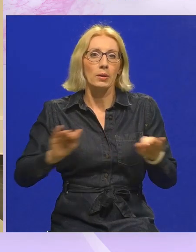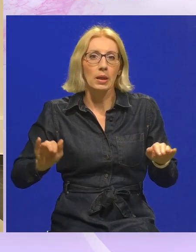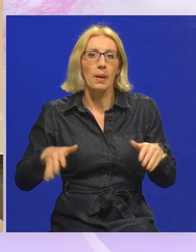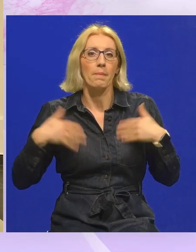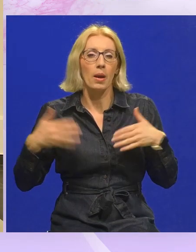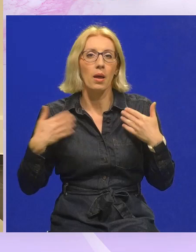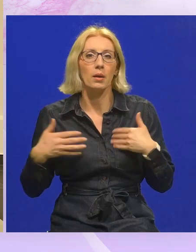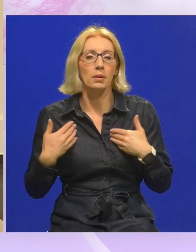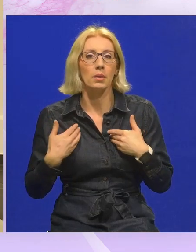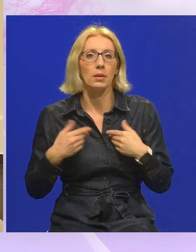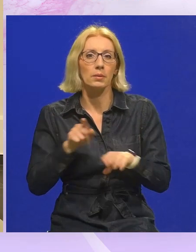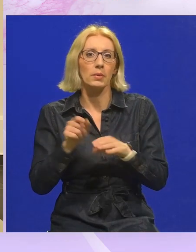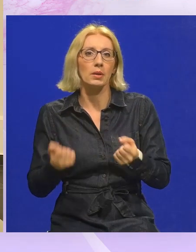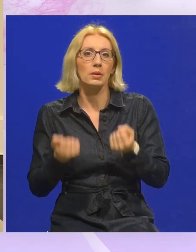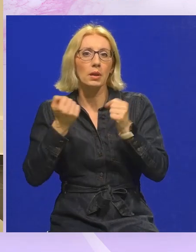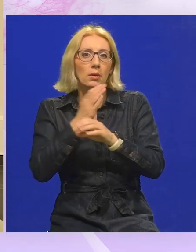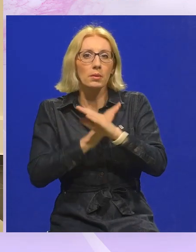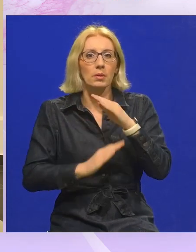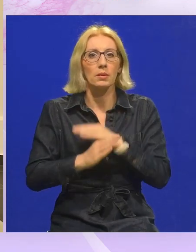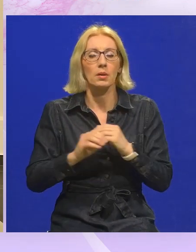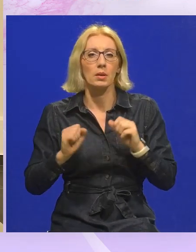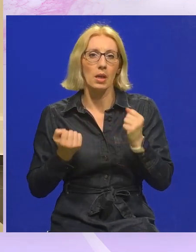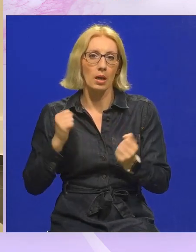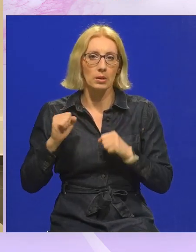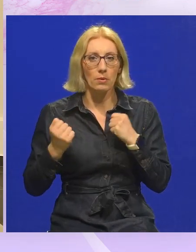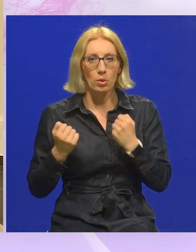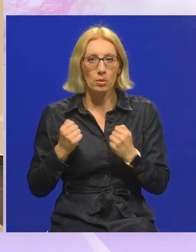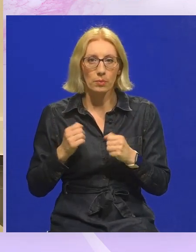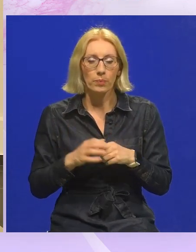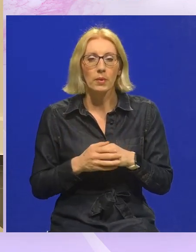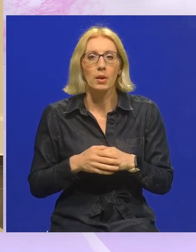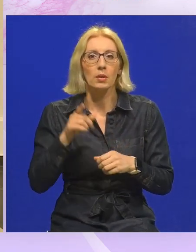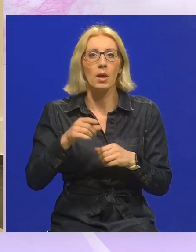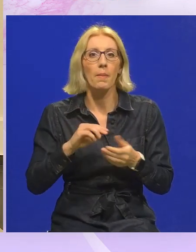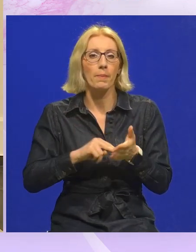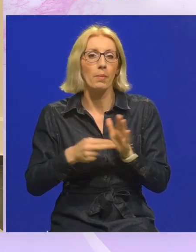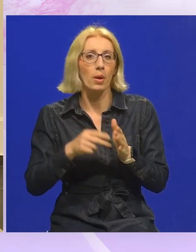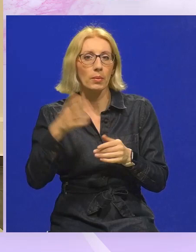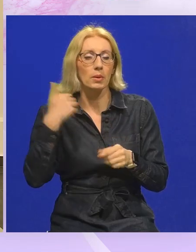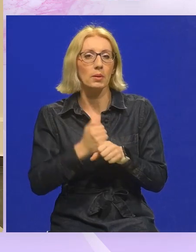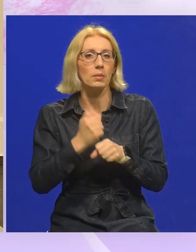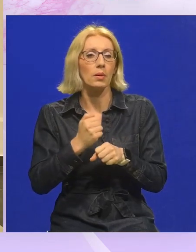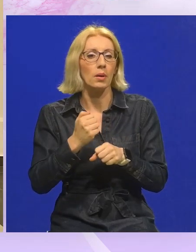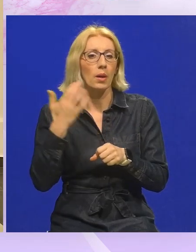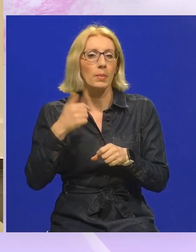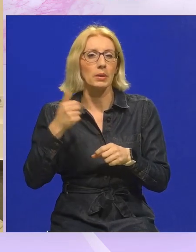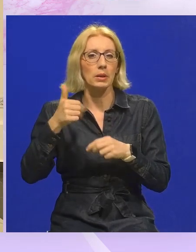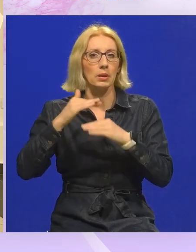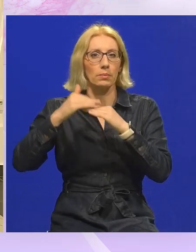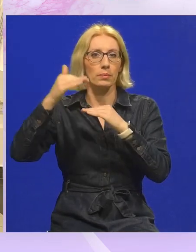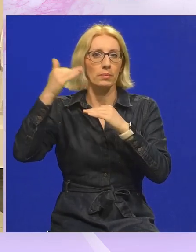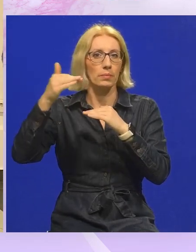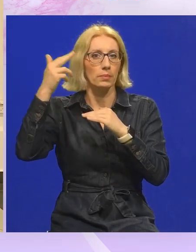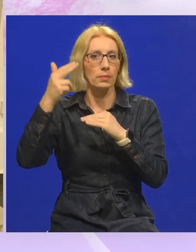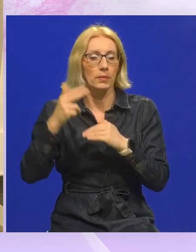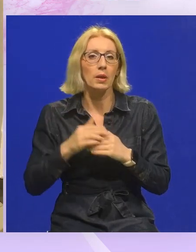i mlade s teškoćama u razvoju. Tim problemom smo se bavili na tri razine. Mogu